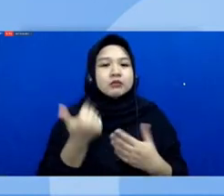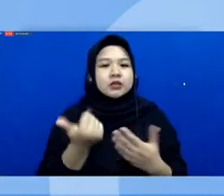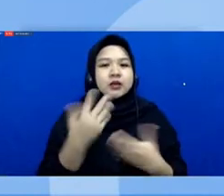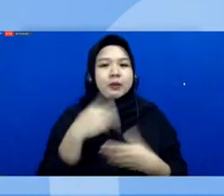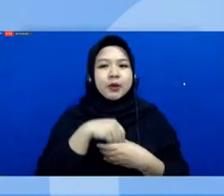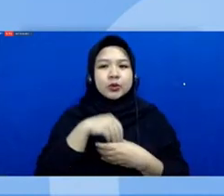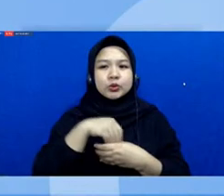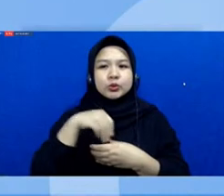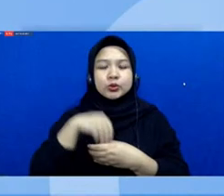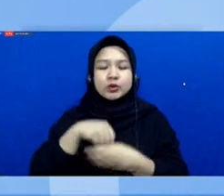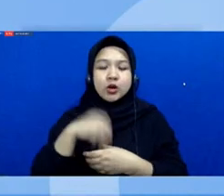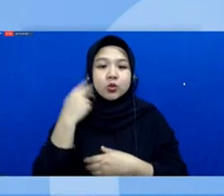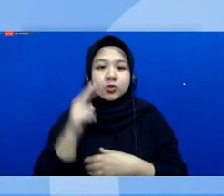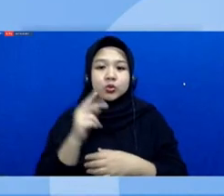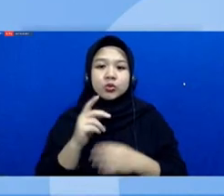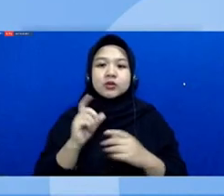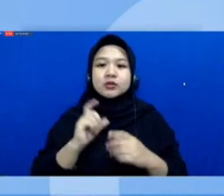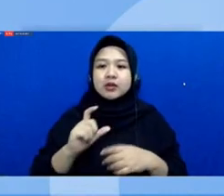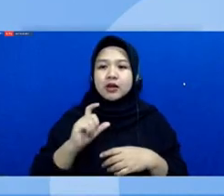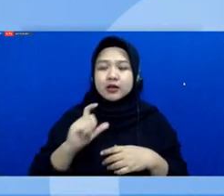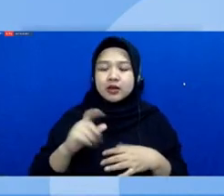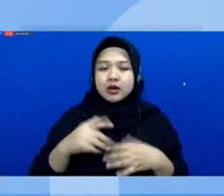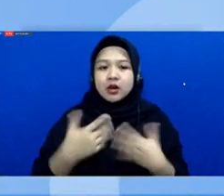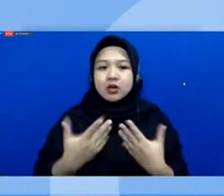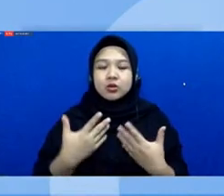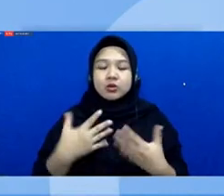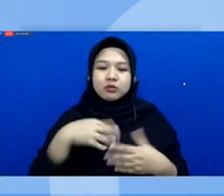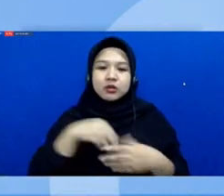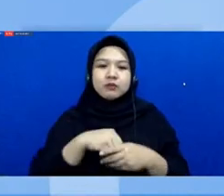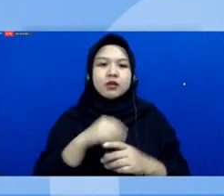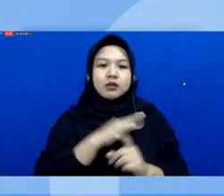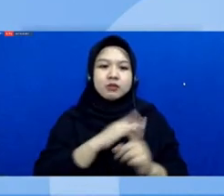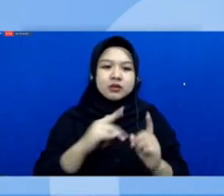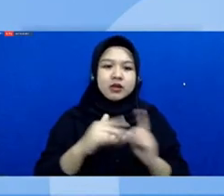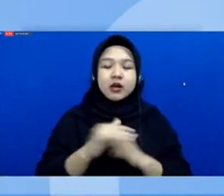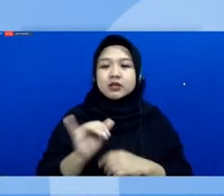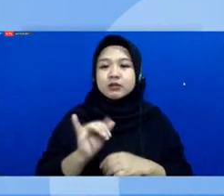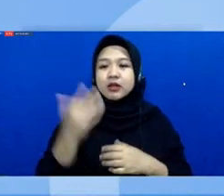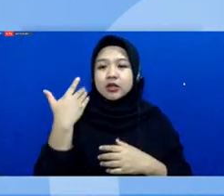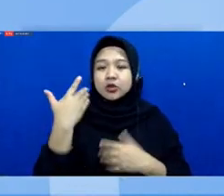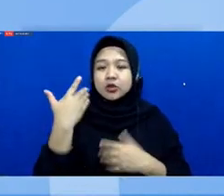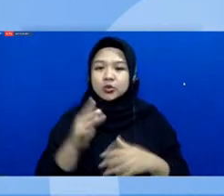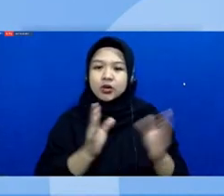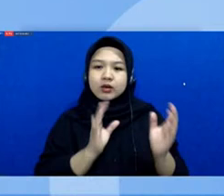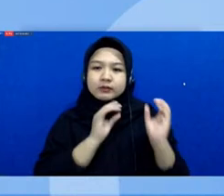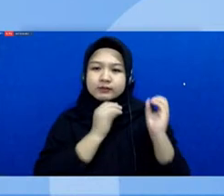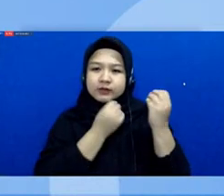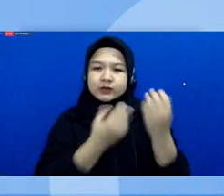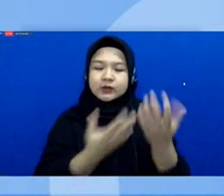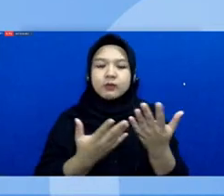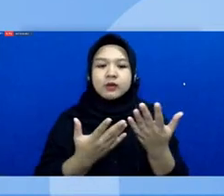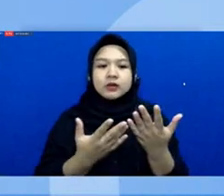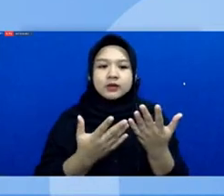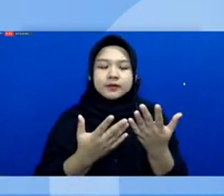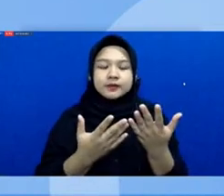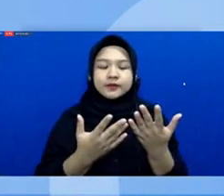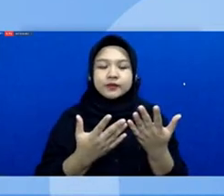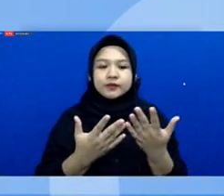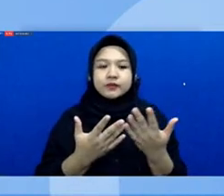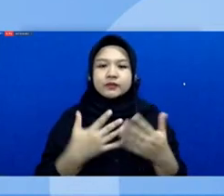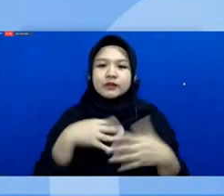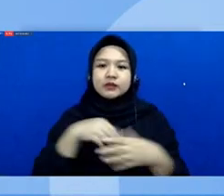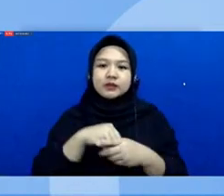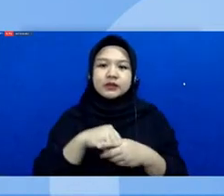masukan untuk tekniknya dan melibatkan masyarakat seperti yang dari tadi diungkapkan bahwa